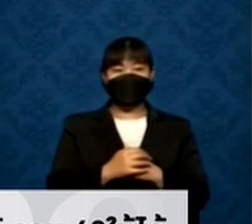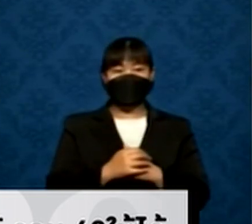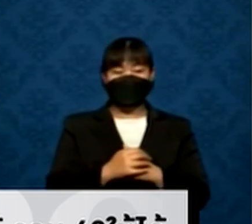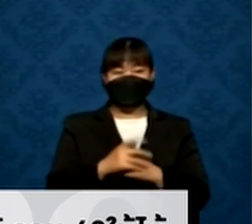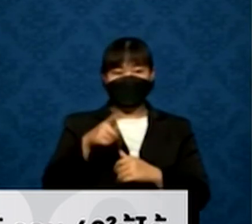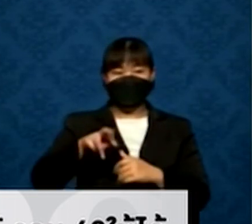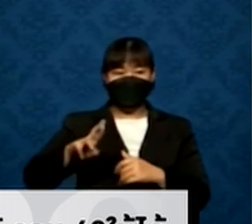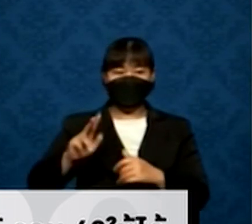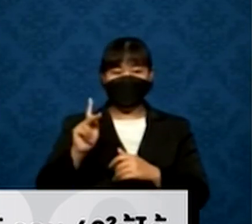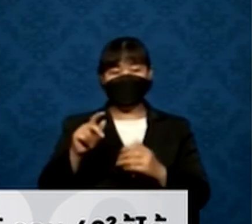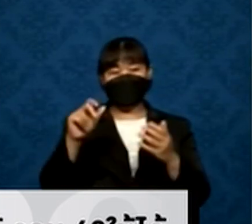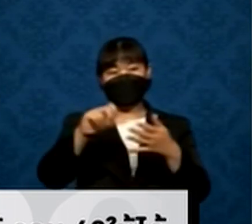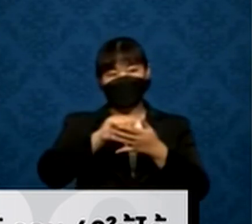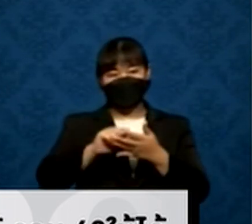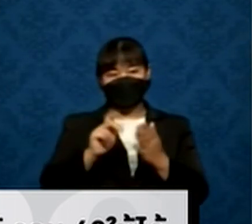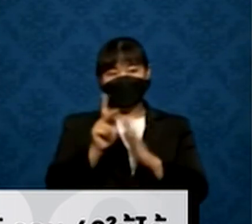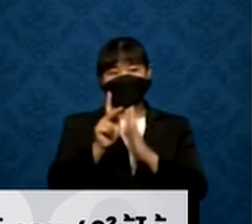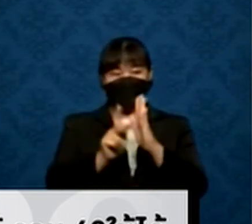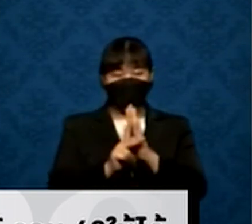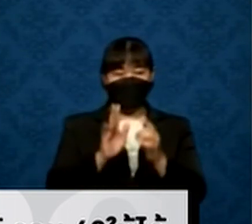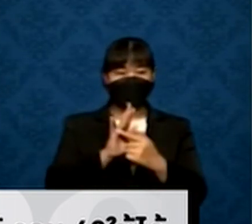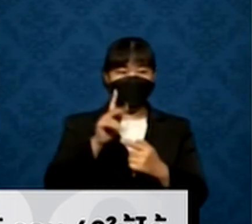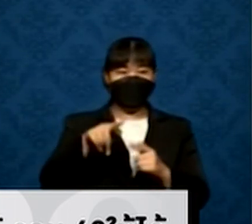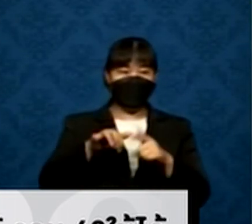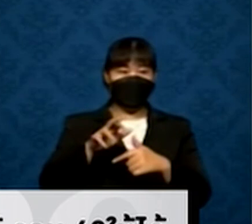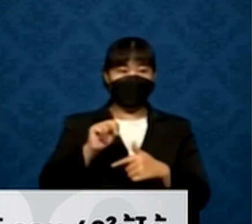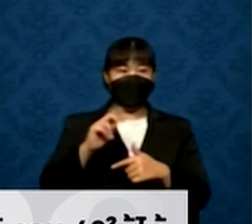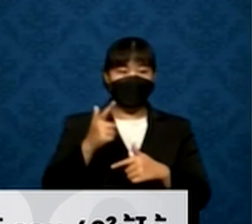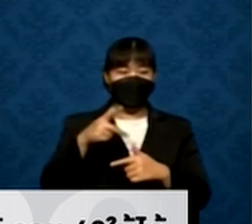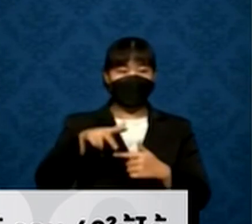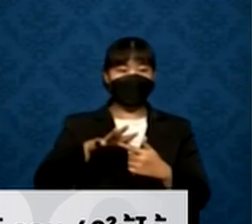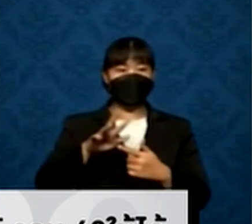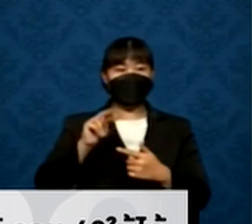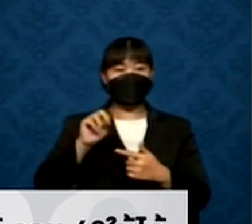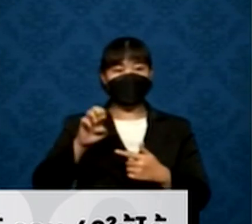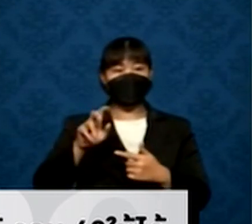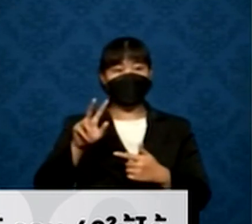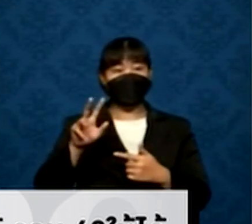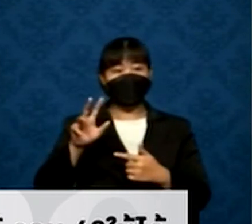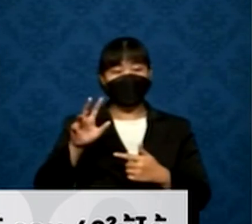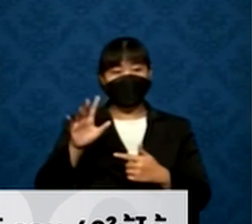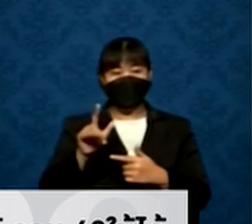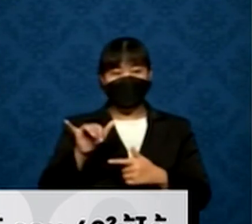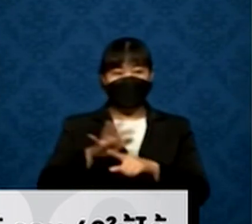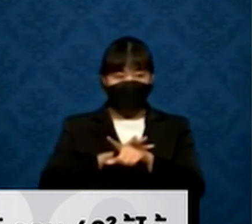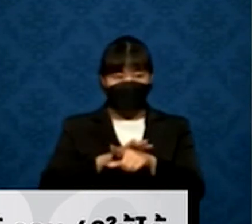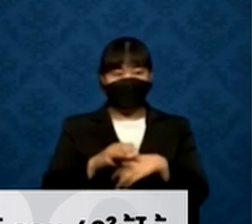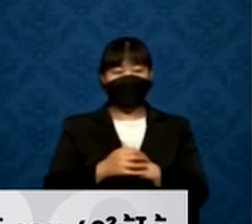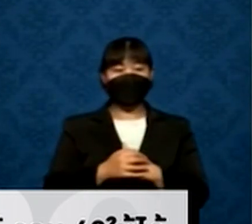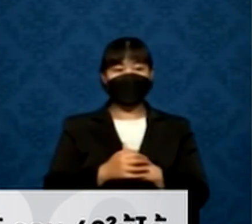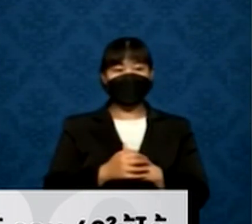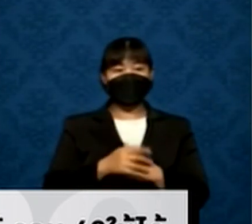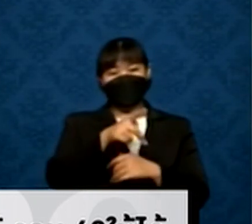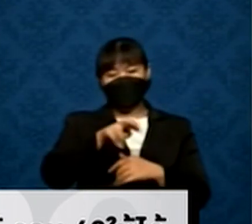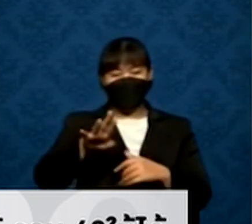โดยเฉพาะพรรคการเมืองที่วันนี้รับร่างและนูญฉบับนี้นะคะยังไงก็ไปออกแบบให้แนวนโยบายแล้วก็ลงผ่านการหาเสียง